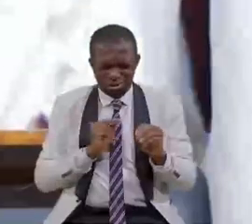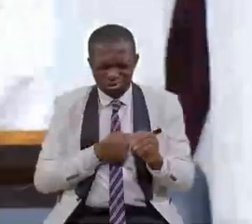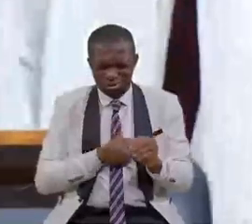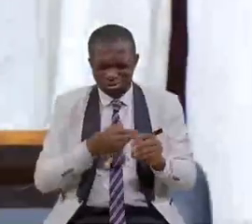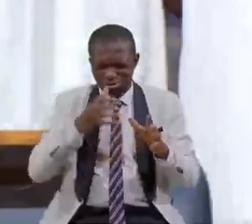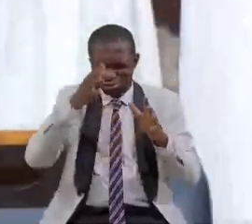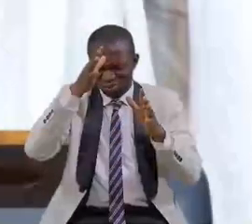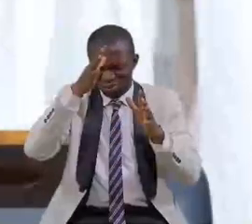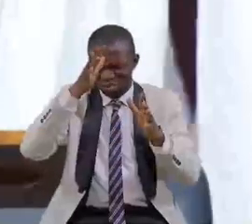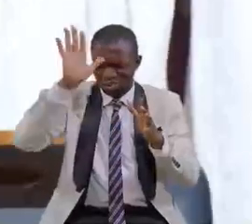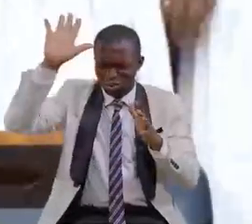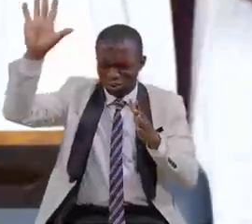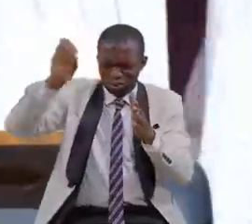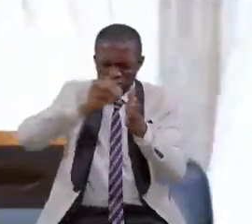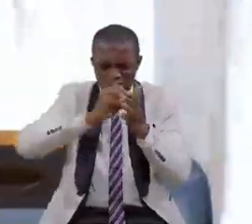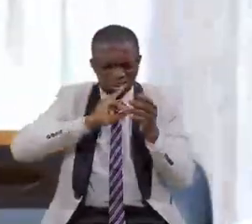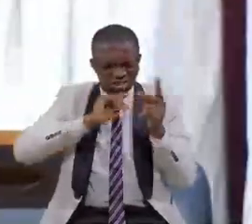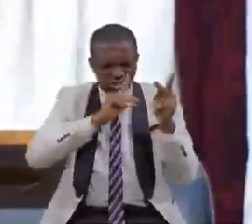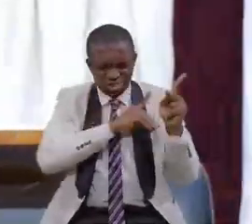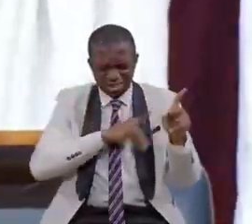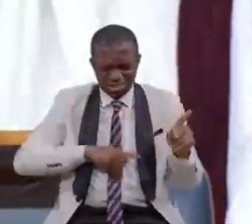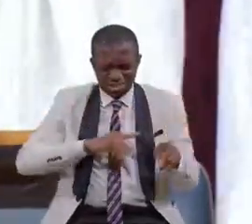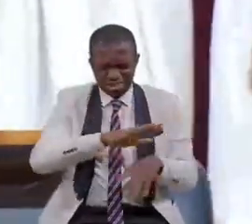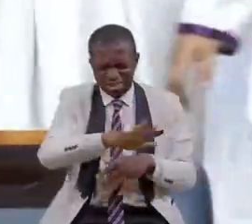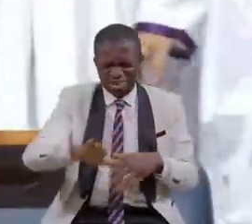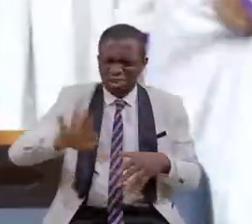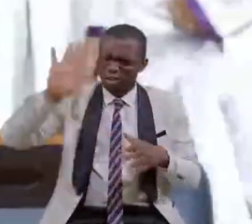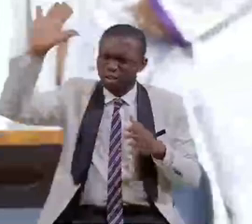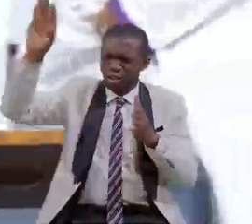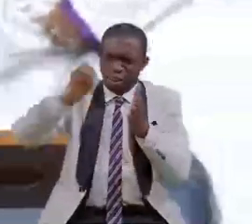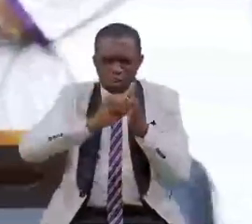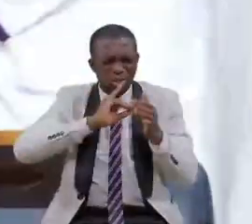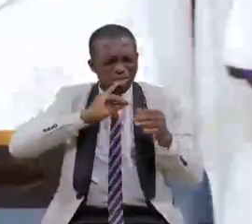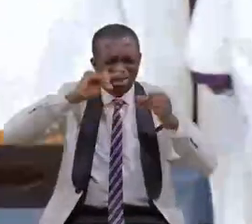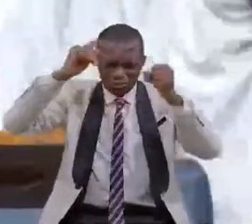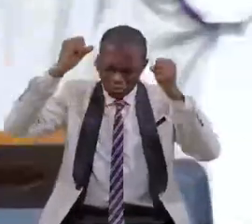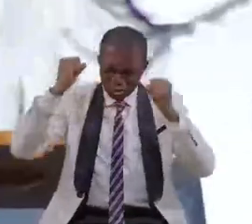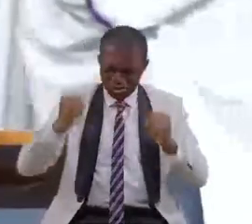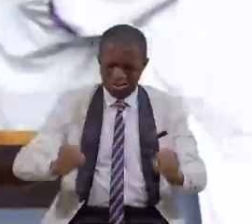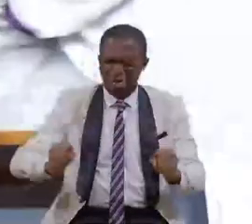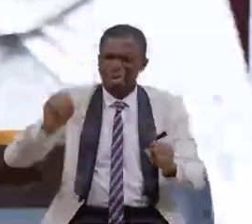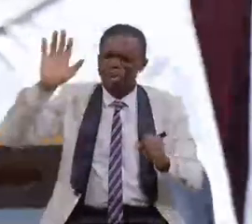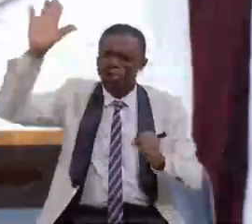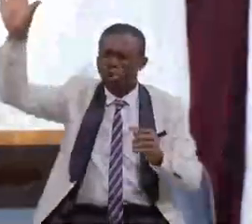Père, à toi la gloire, à toi la puissance, à toi la